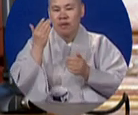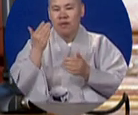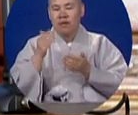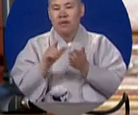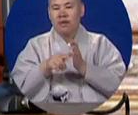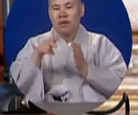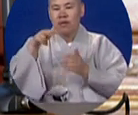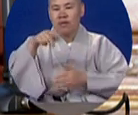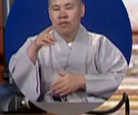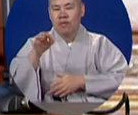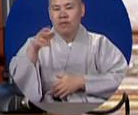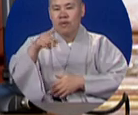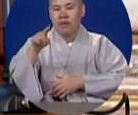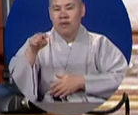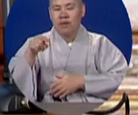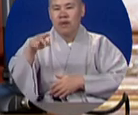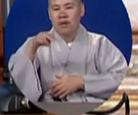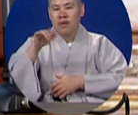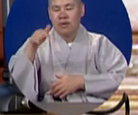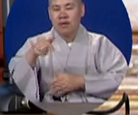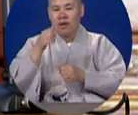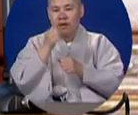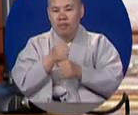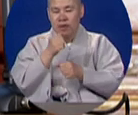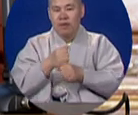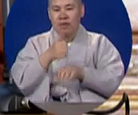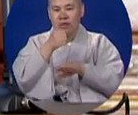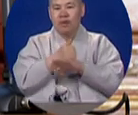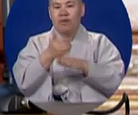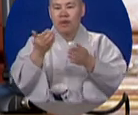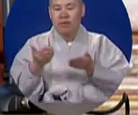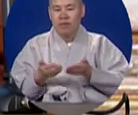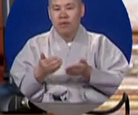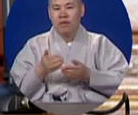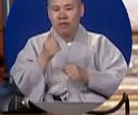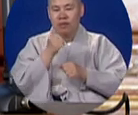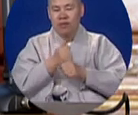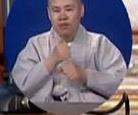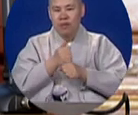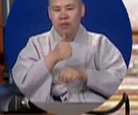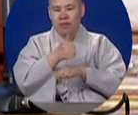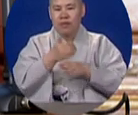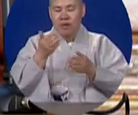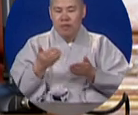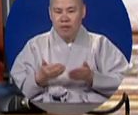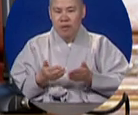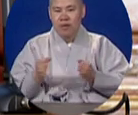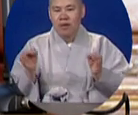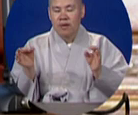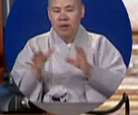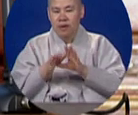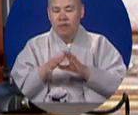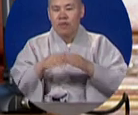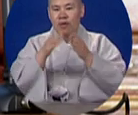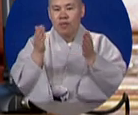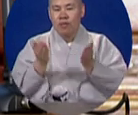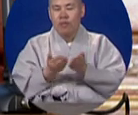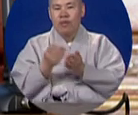뭘 만들어서 또 결과를 받고 이 종자식이 사라져서 완전히 지혜로 되는 겁니다